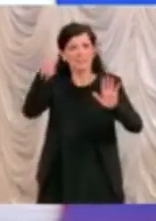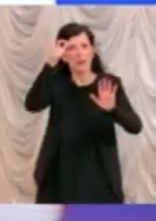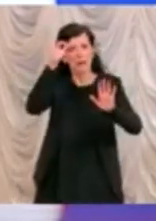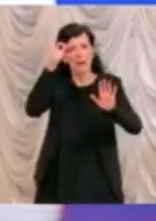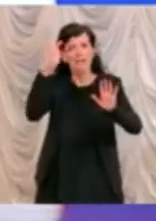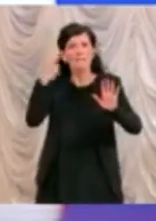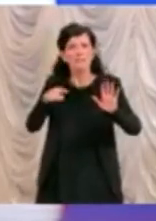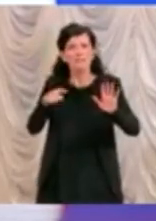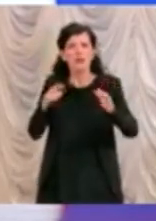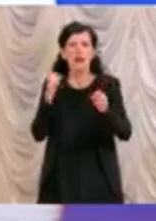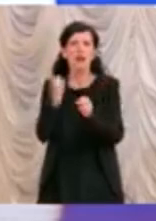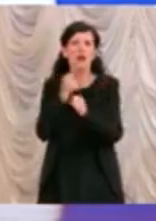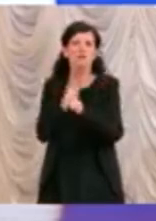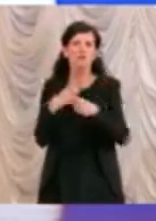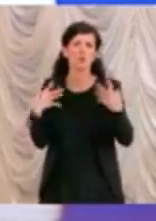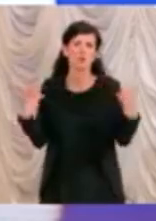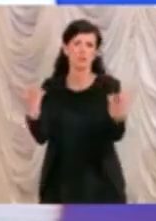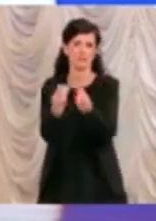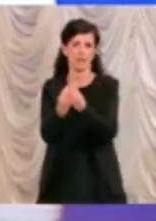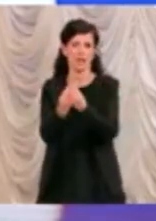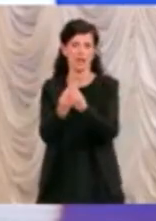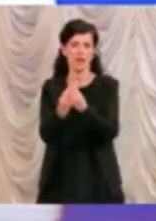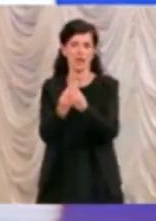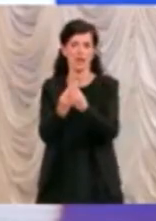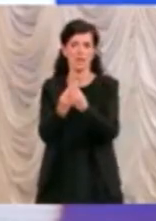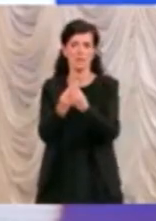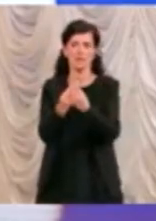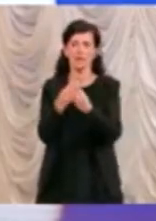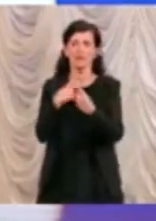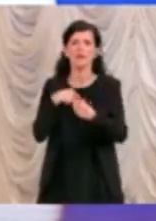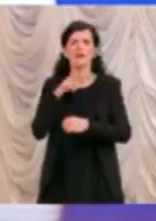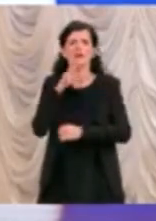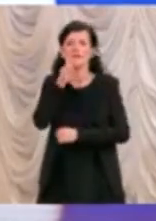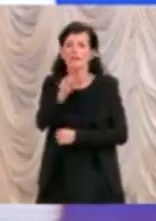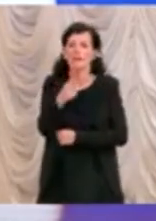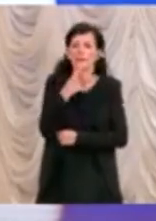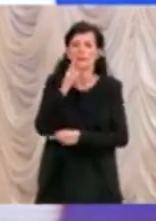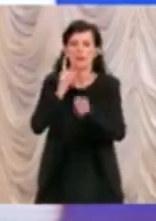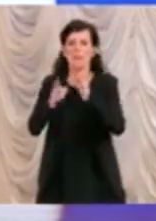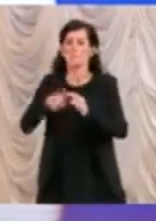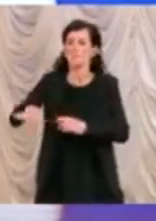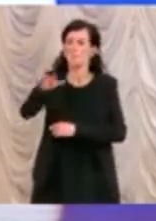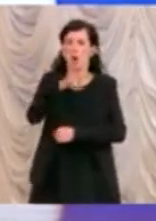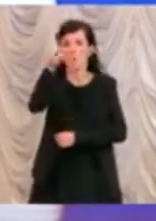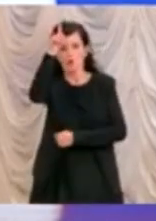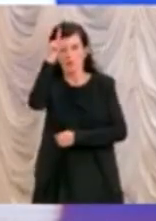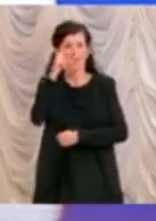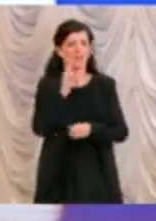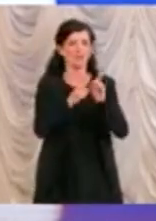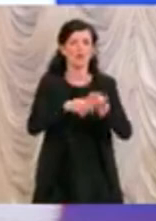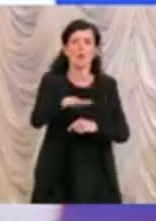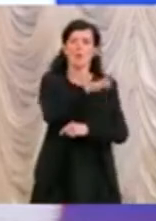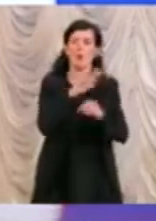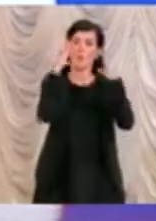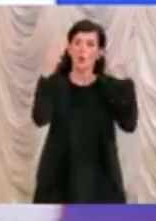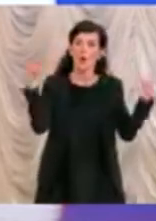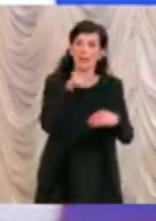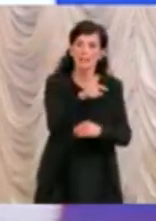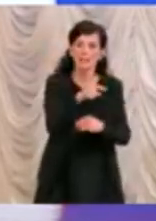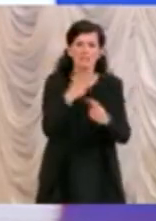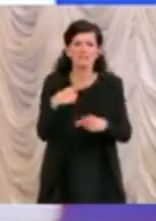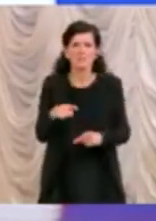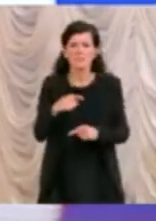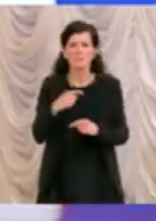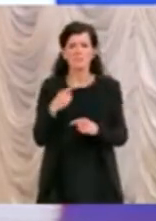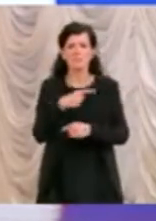dobbiamo parlare alloro anche al popolo tedesco al popolo olandese dobbiamo far capire qual è il nostro